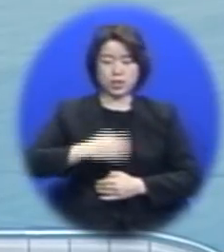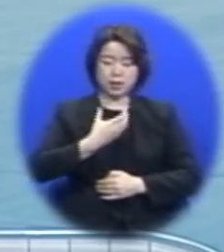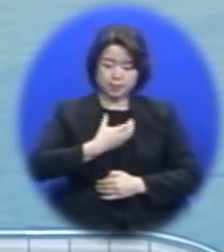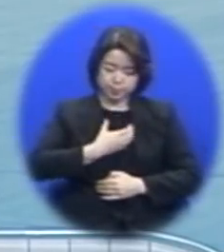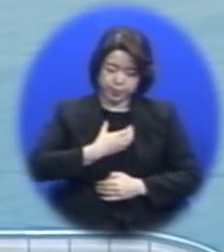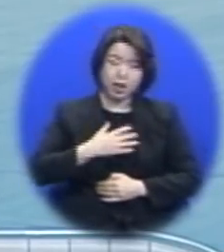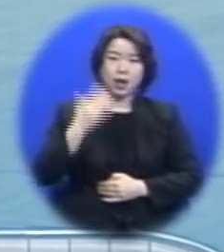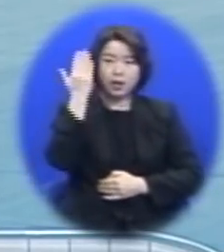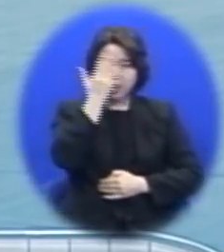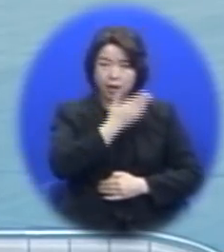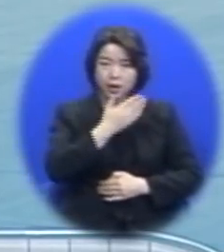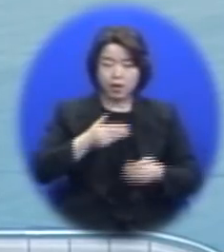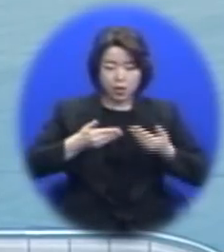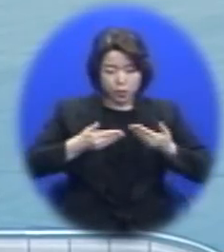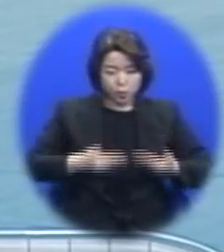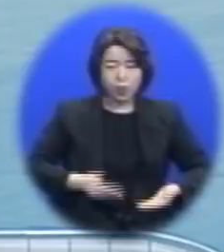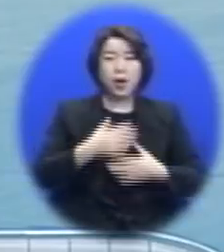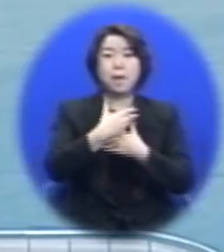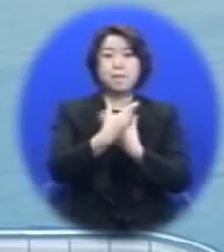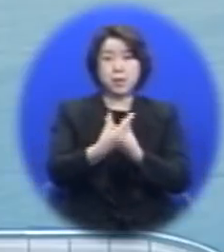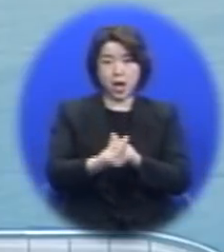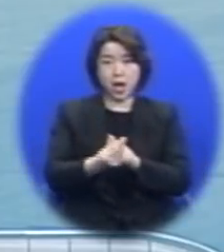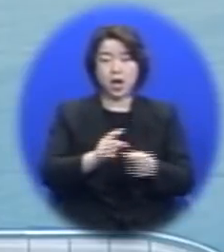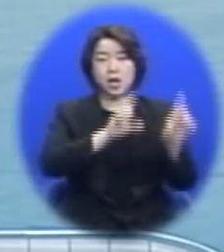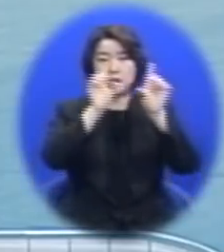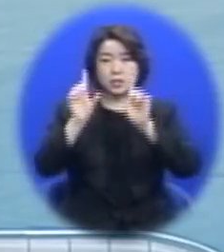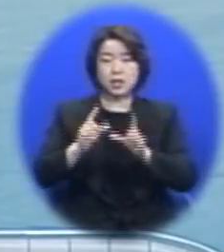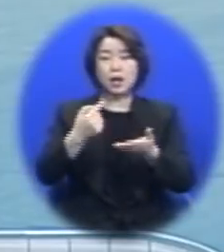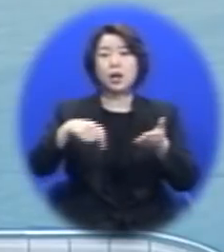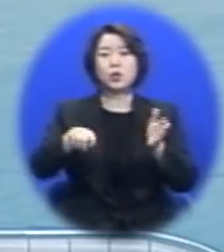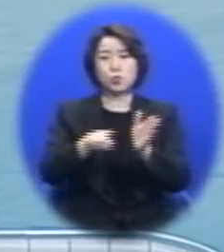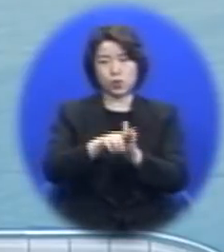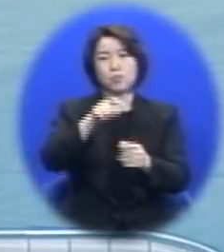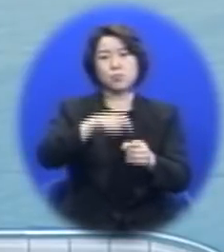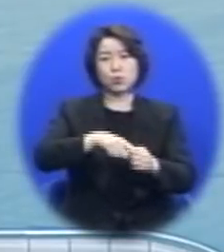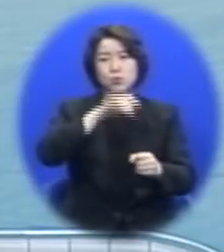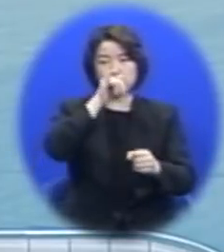단정함으로 고요히 편안하게 생활하려 함이니라.